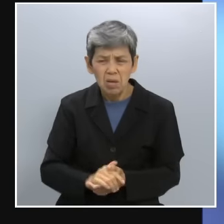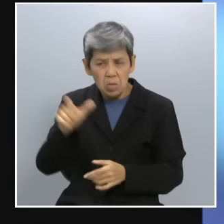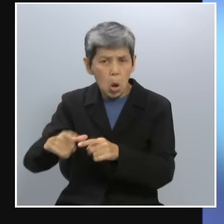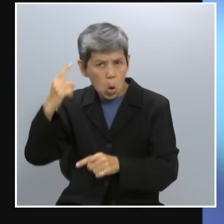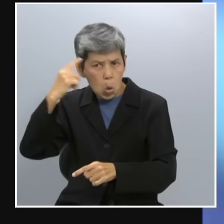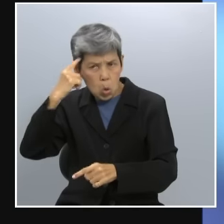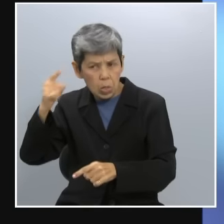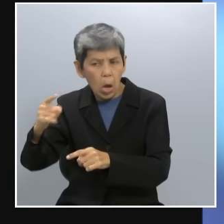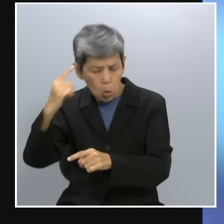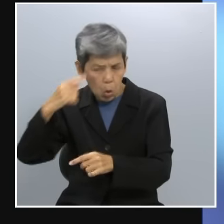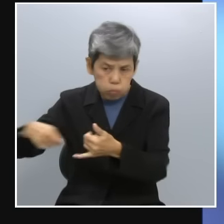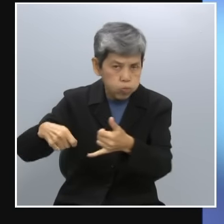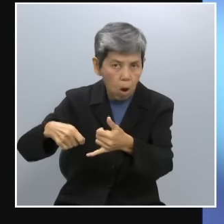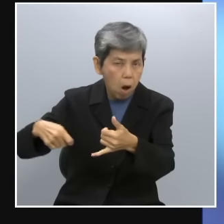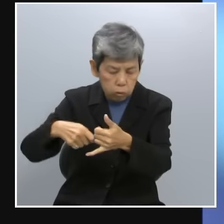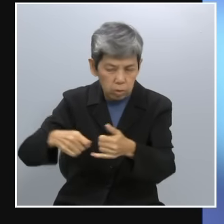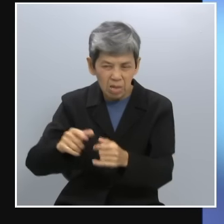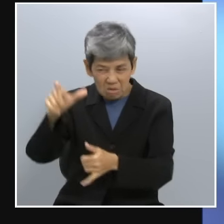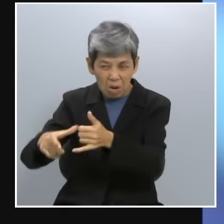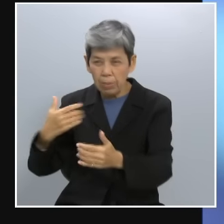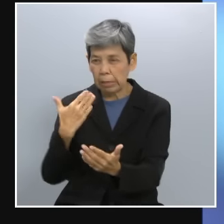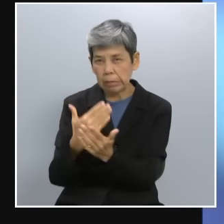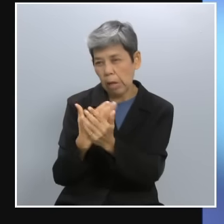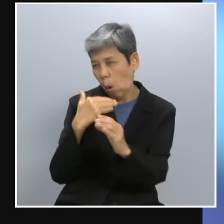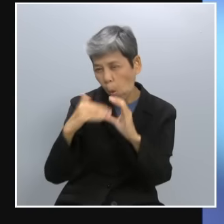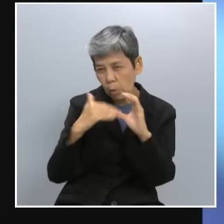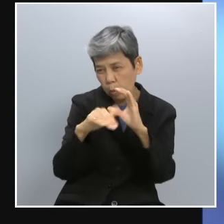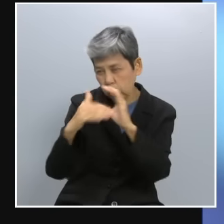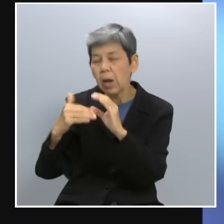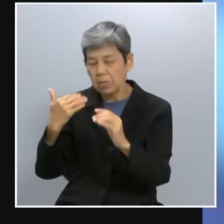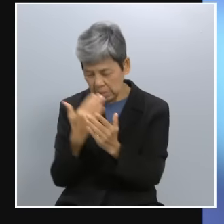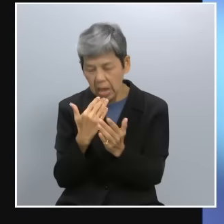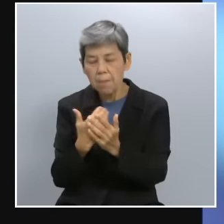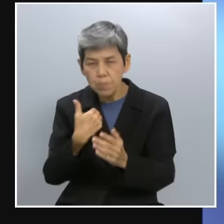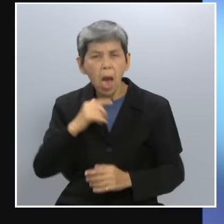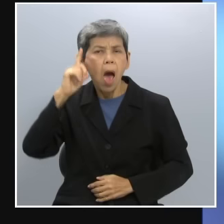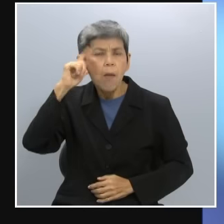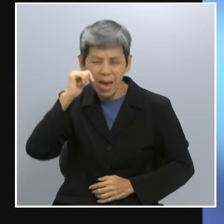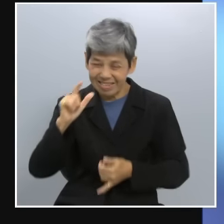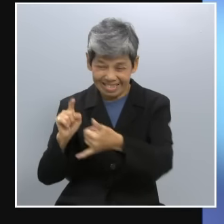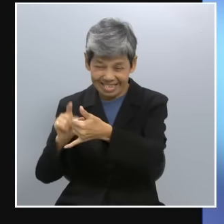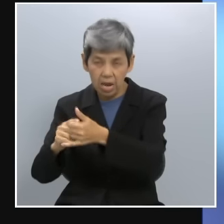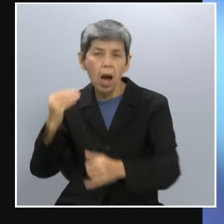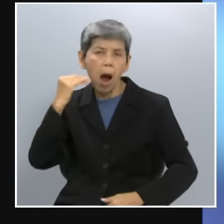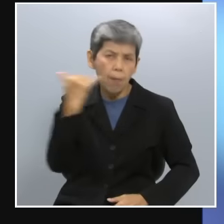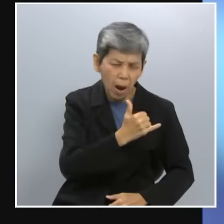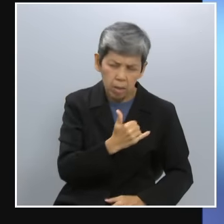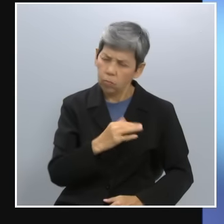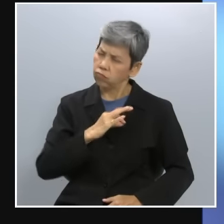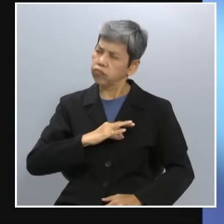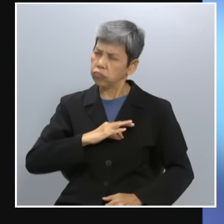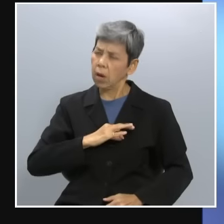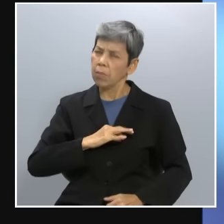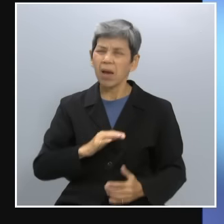เตรียมมีดก่อนพบคนตายเพื่อฆ่าฆาตกรมีโอนเงินเข้าบัญชีคนอื่น 2-3คนด้วยแม่บอกว่าฆาตกรเคยไปบ้านคนตายแปลกๆอยู่นะ